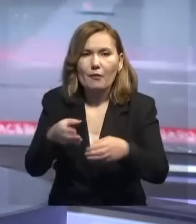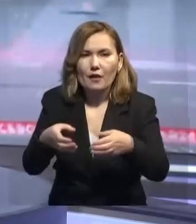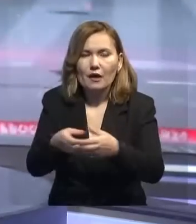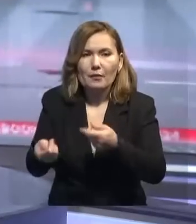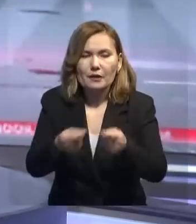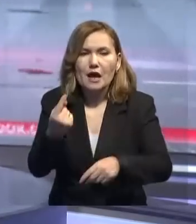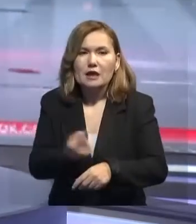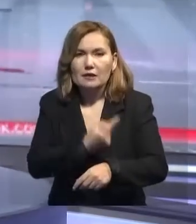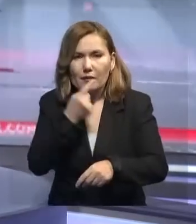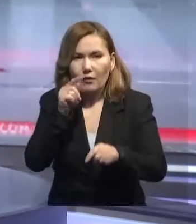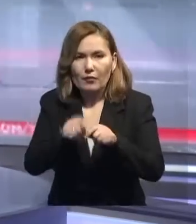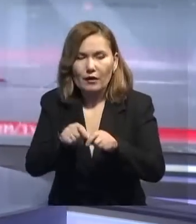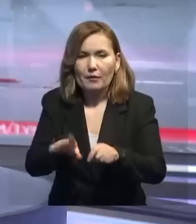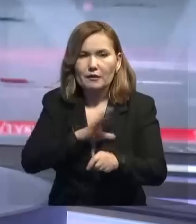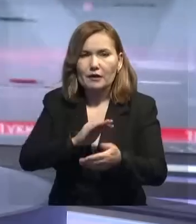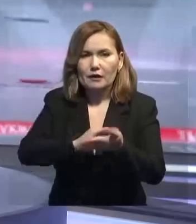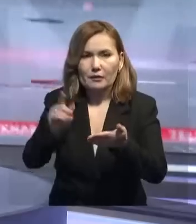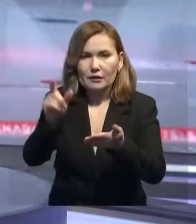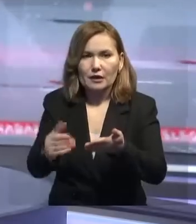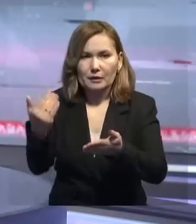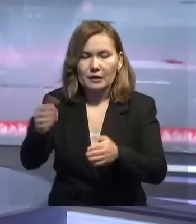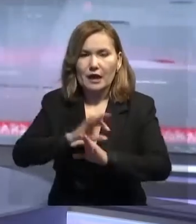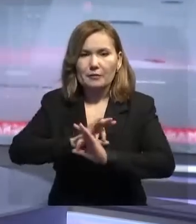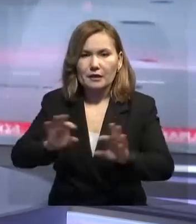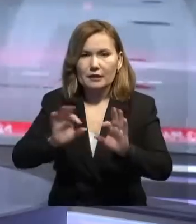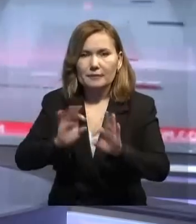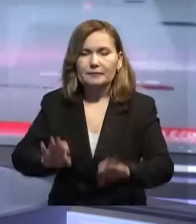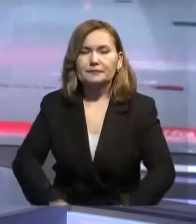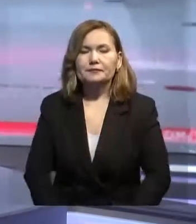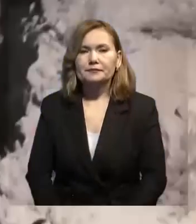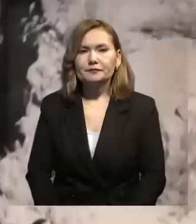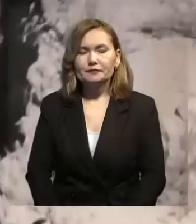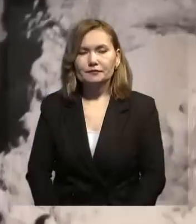басқару шеберлігі сынға түсті. Әріптесім Талғат Исламұлы әңгімелейді.